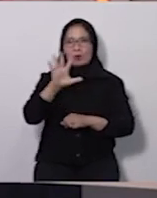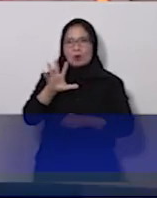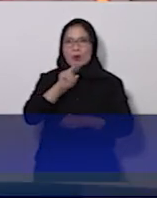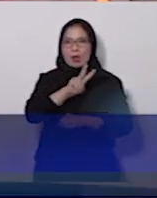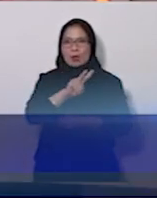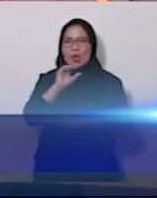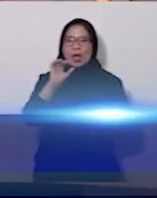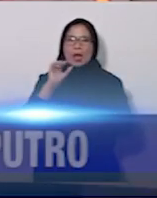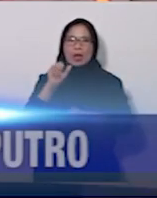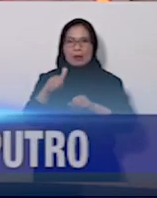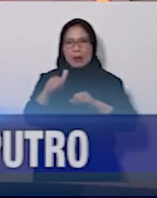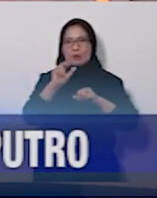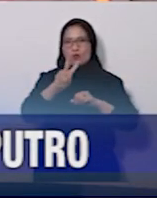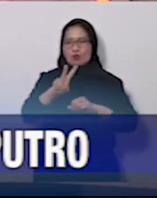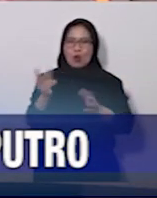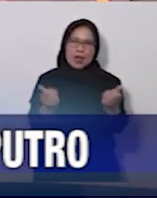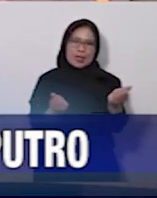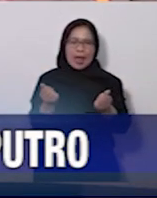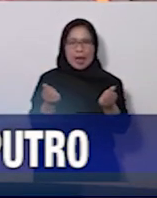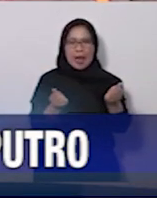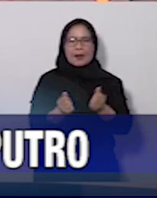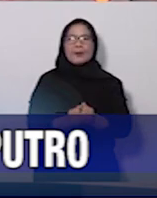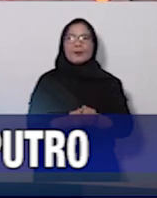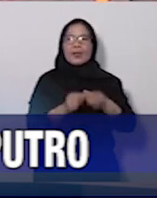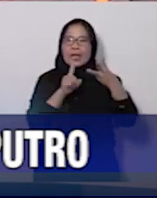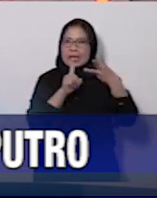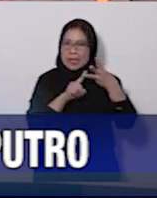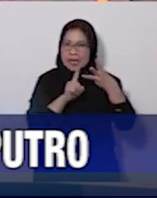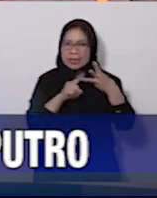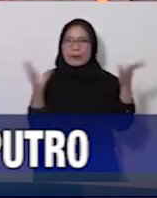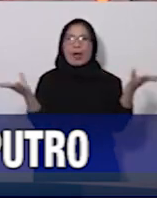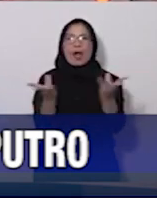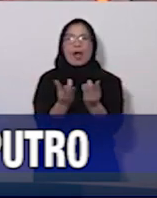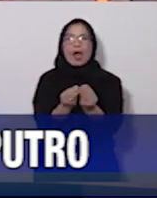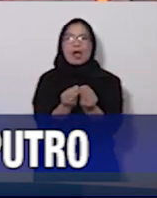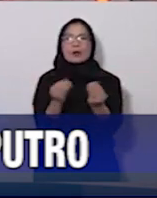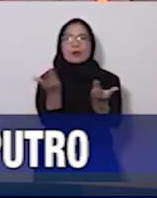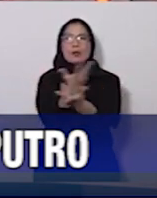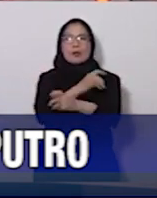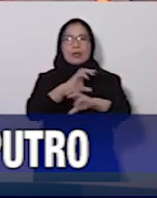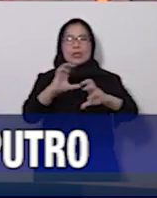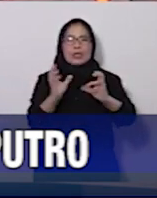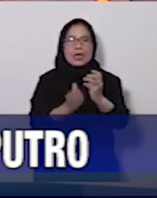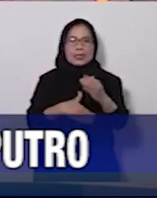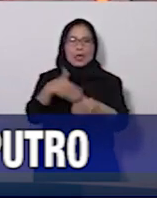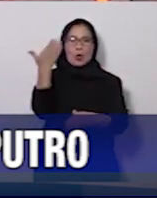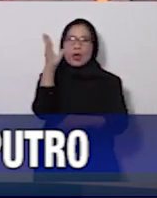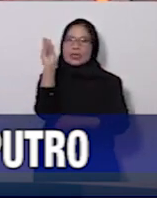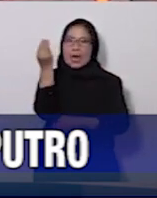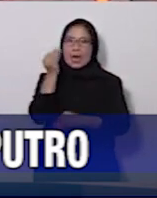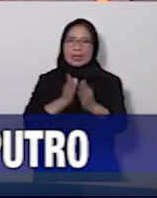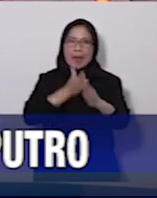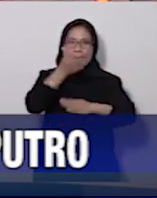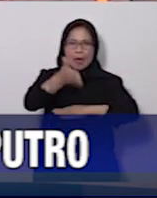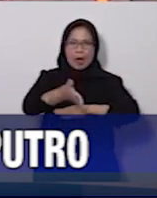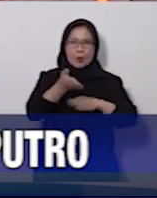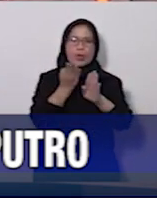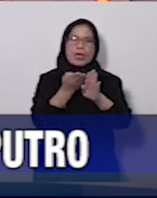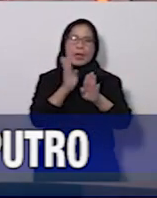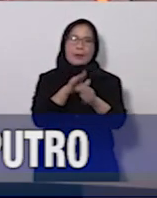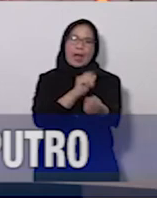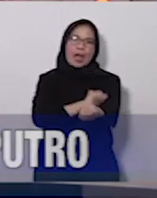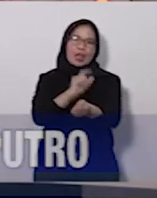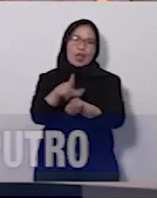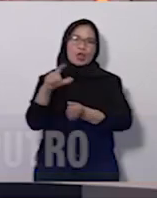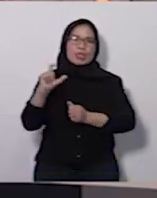35.262 kendaraan 3 volume arus lalu lintas yang keluar Jakarta melalui Gerbang Tol